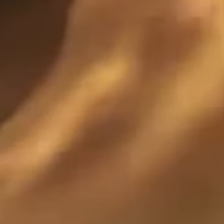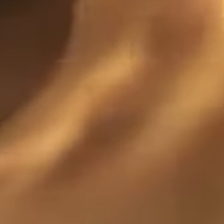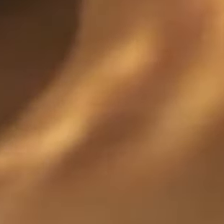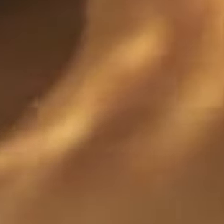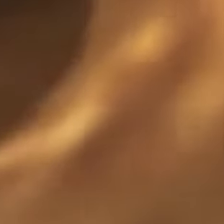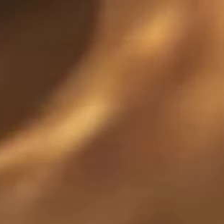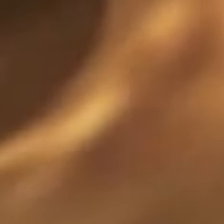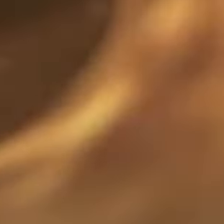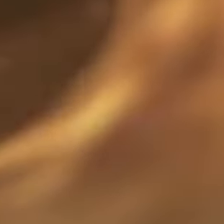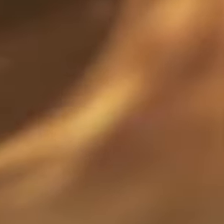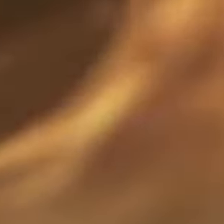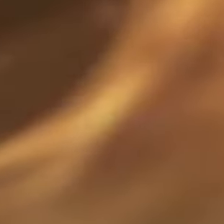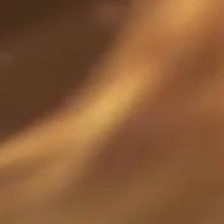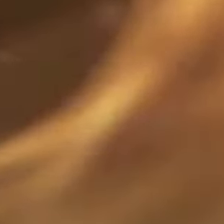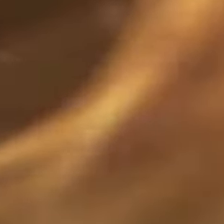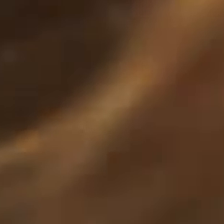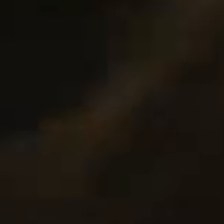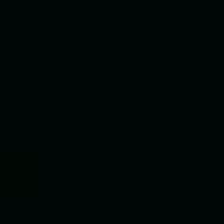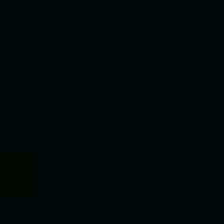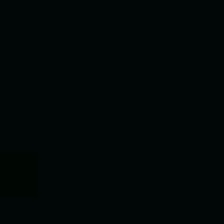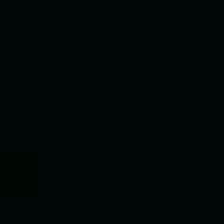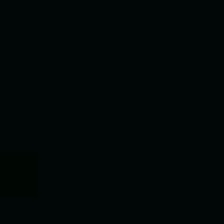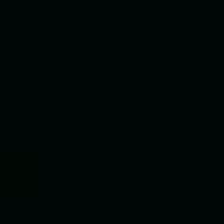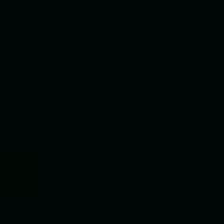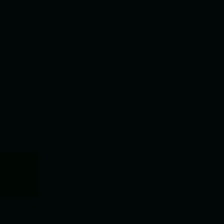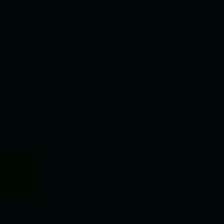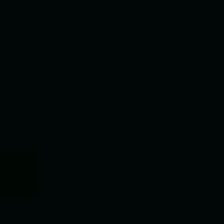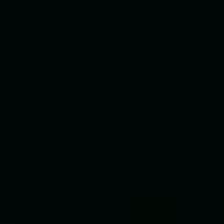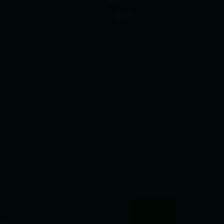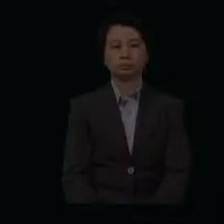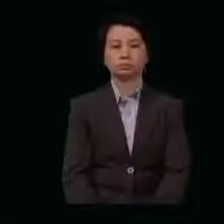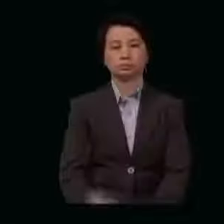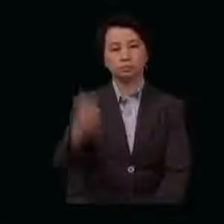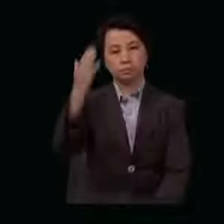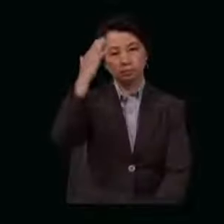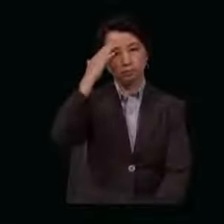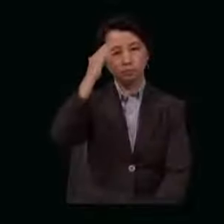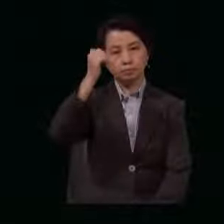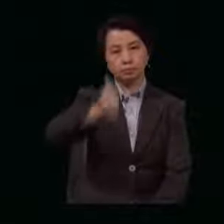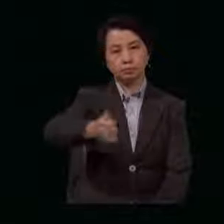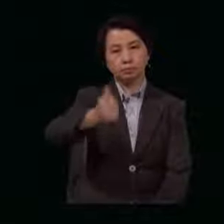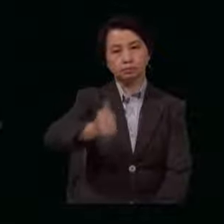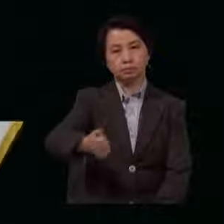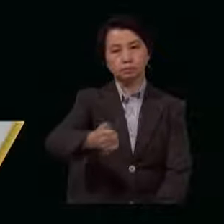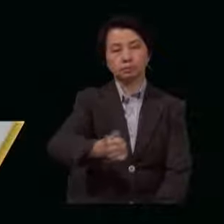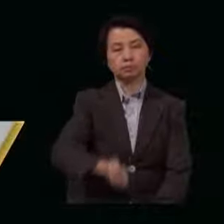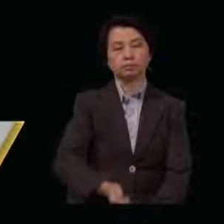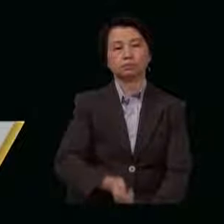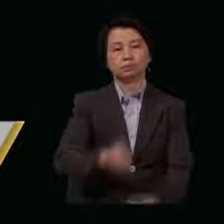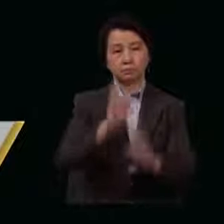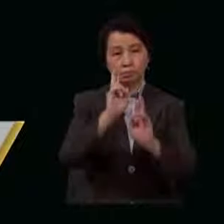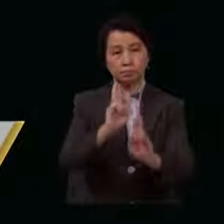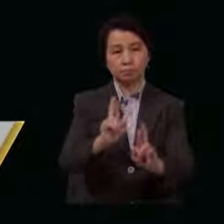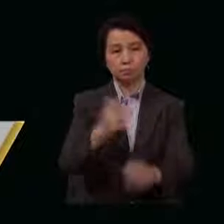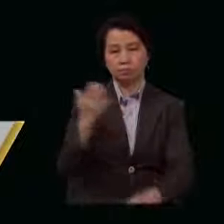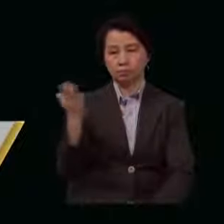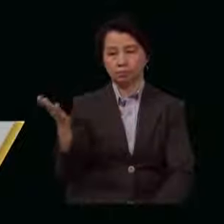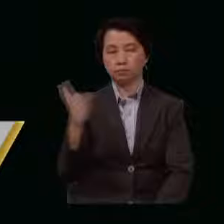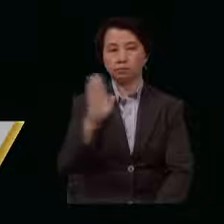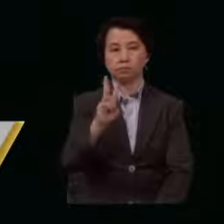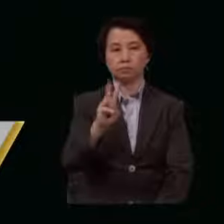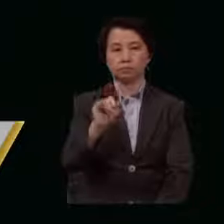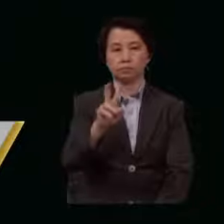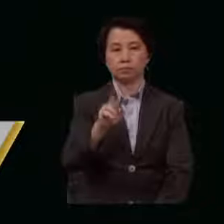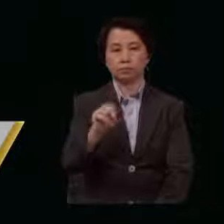harus cm dan ketemu sama saya malam ini adalah mp4.us trial center linggih menteri perdagangan dalam negeri dan hal ehwal pengguna pakai